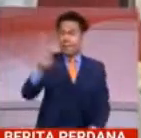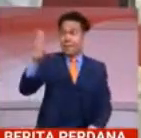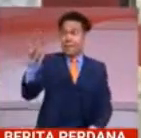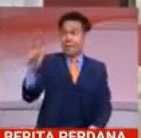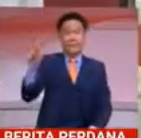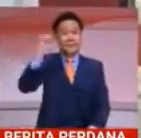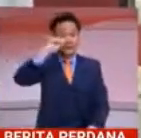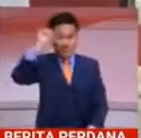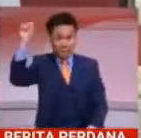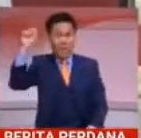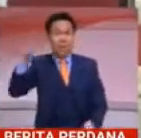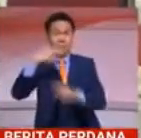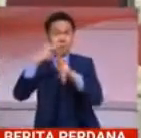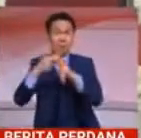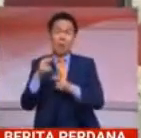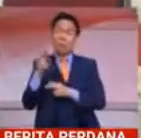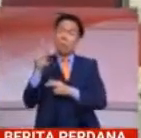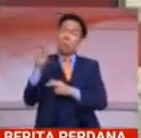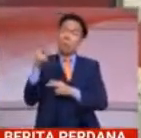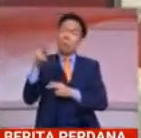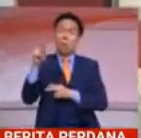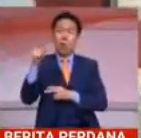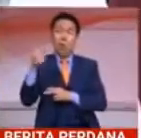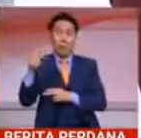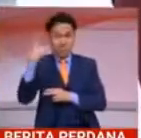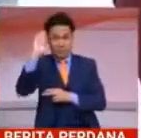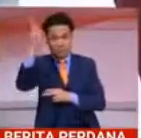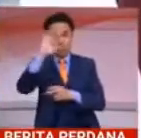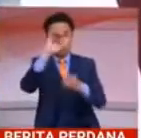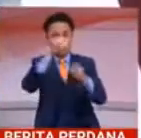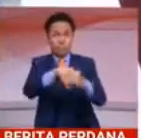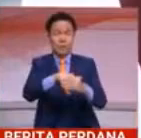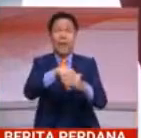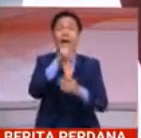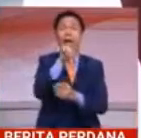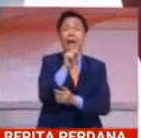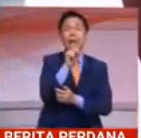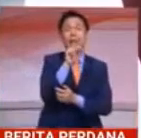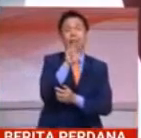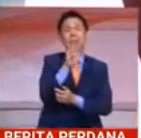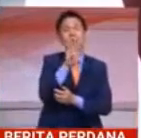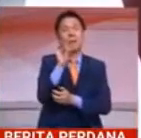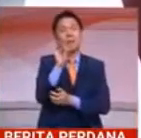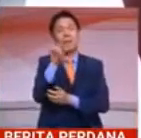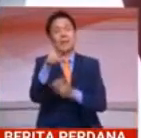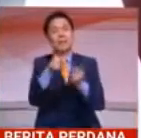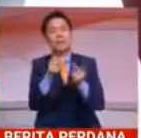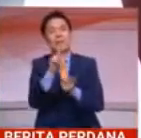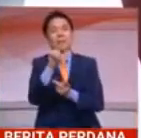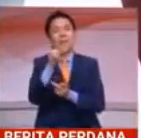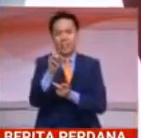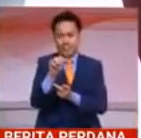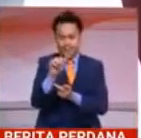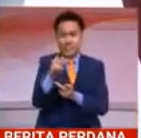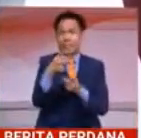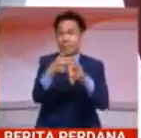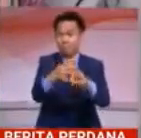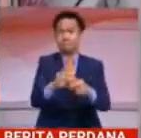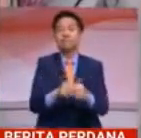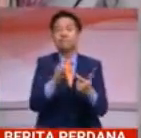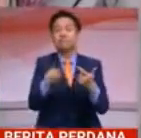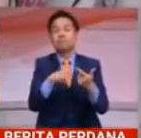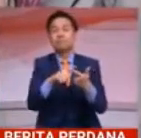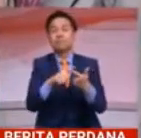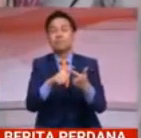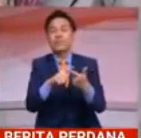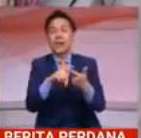Datuk Seri Bung Mokhtar Radin pula bertanding di Dun Baharu, N58 Lamak. Beliau berhadapan dan